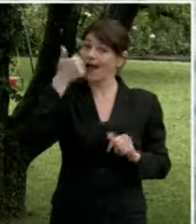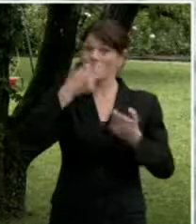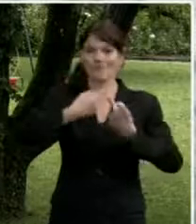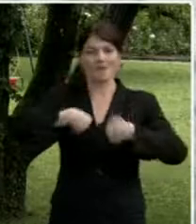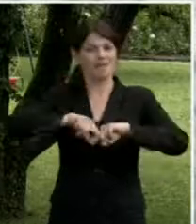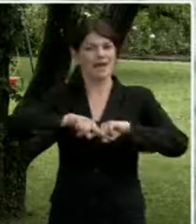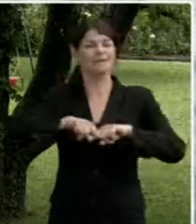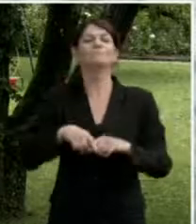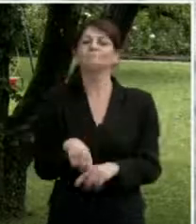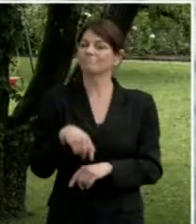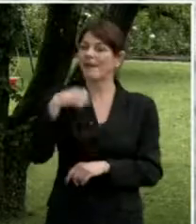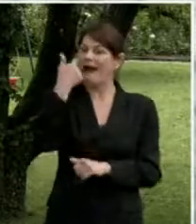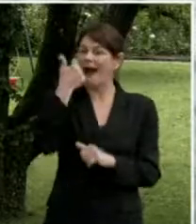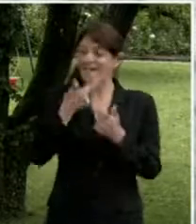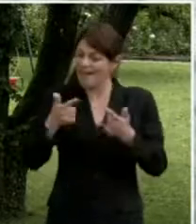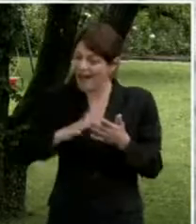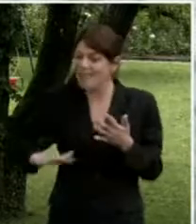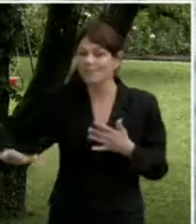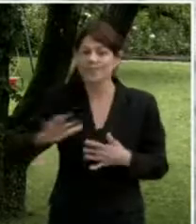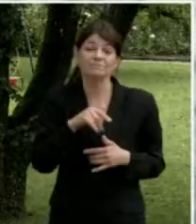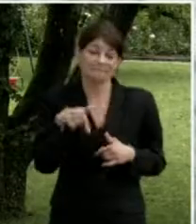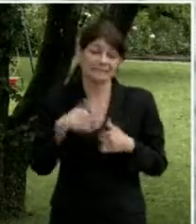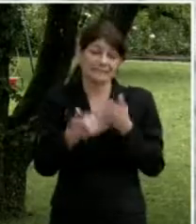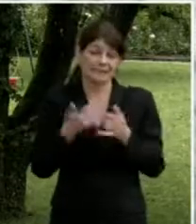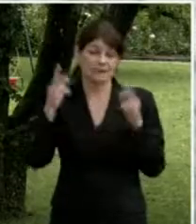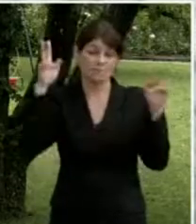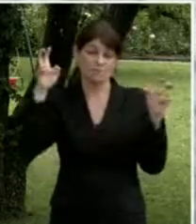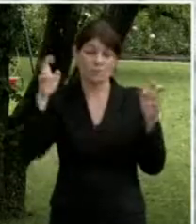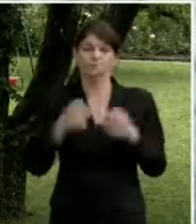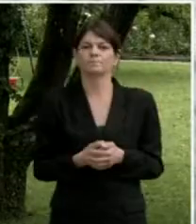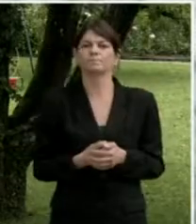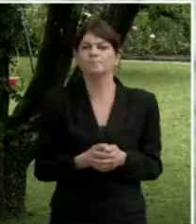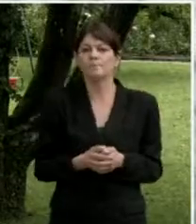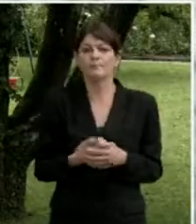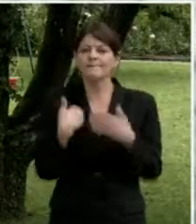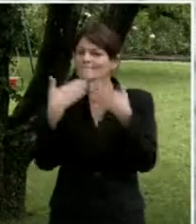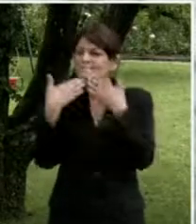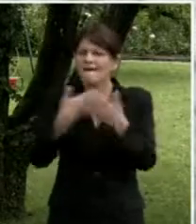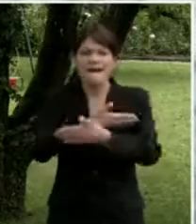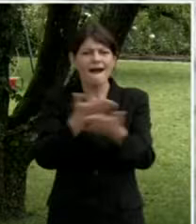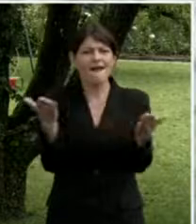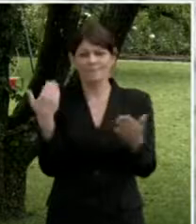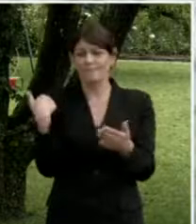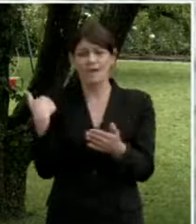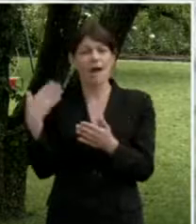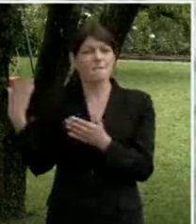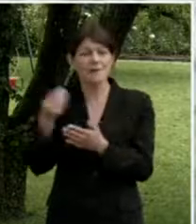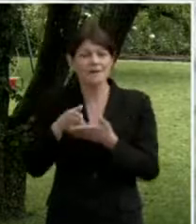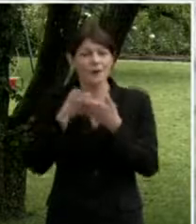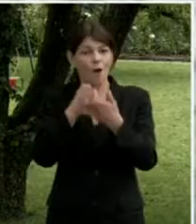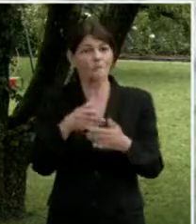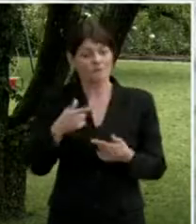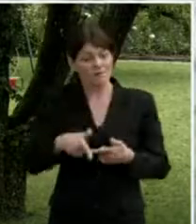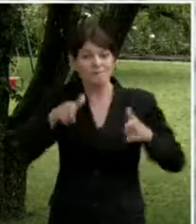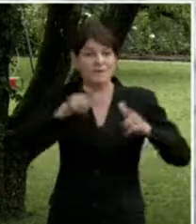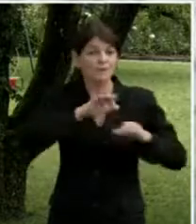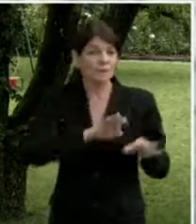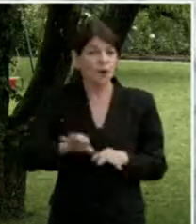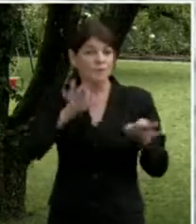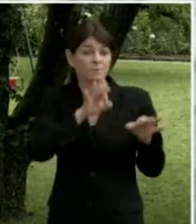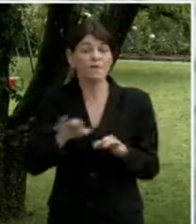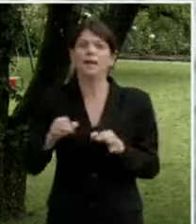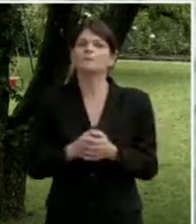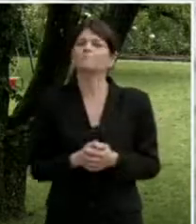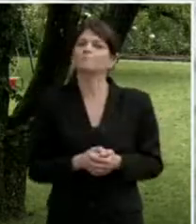Gemeinden, ein Land, so das Motto. Ich danke allen, die mitgeholfen haben, die Festlichkeiten